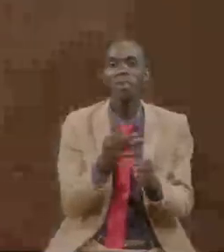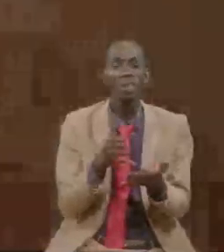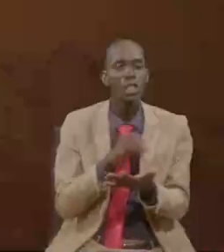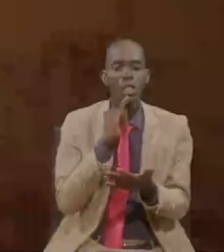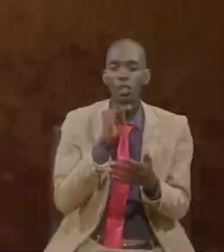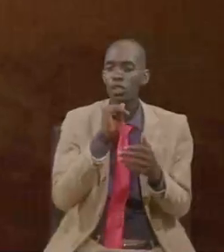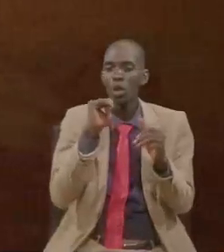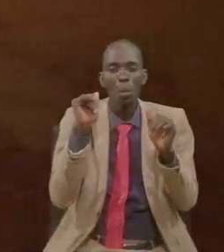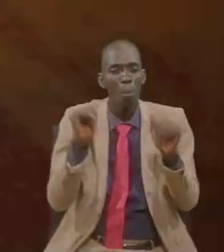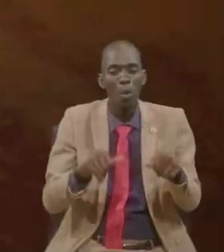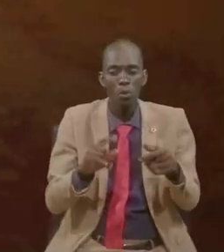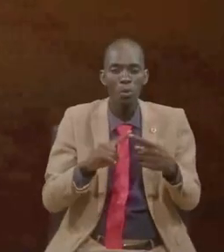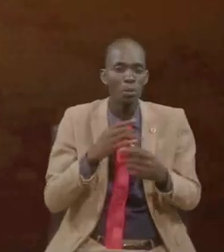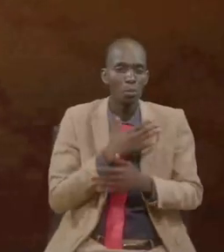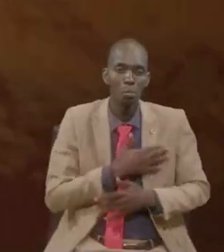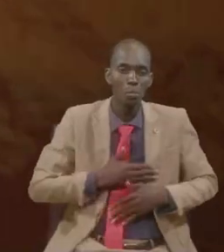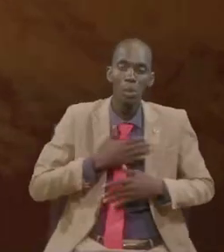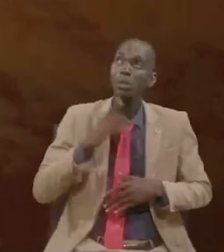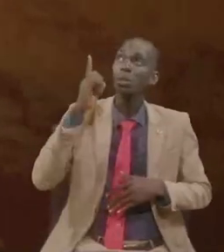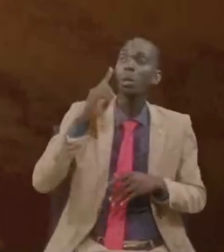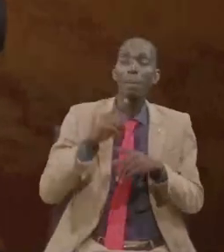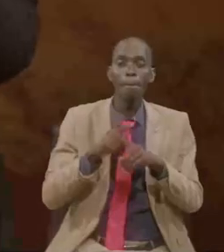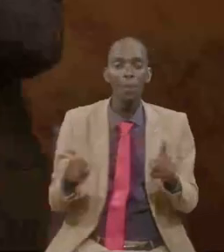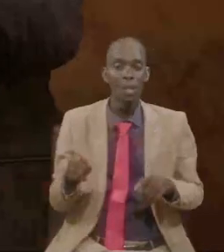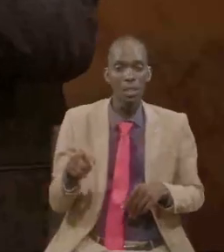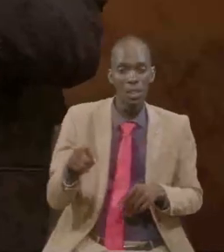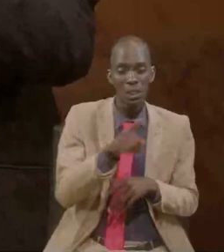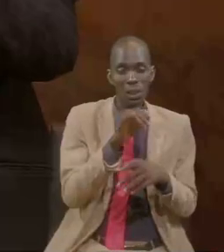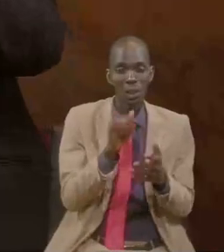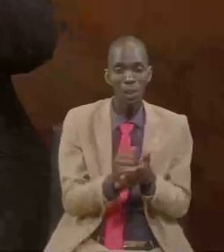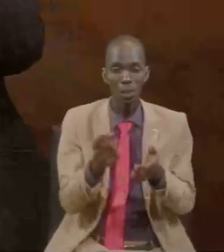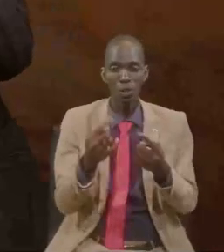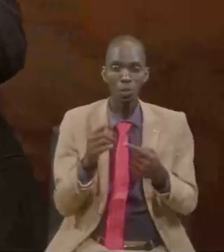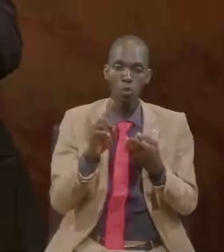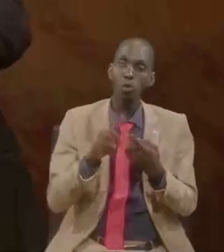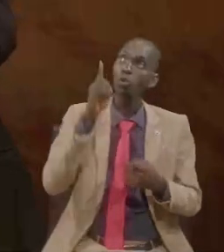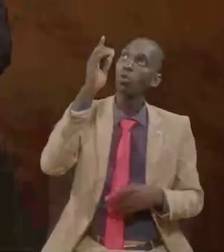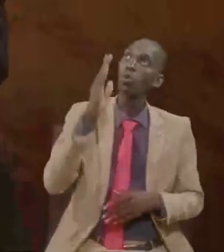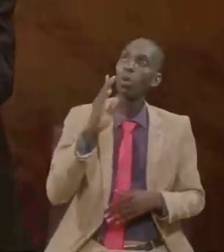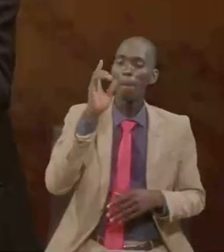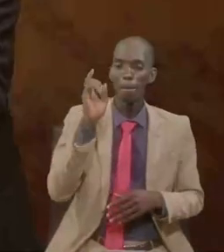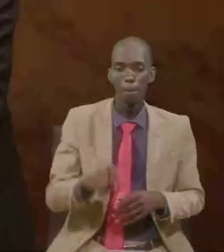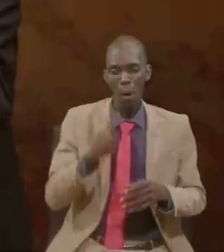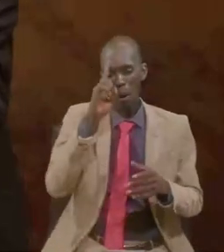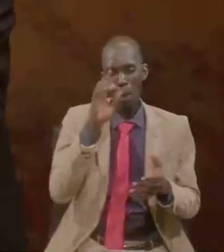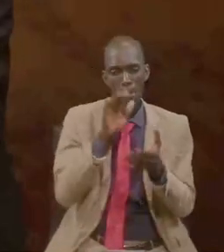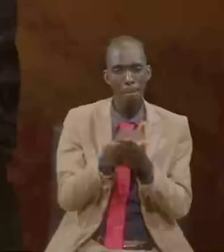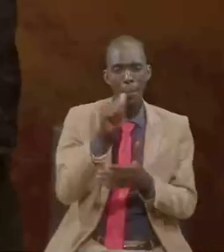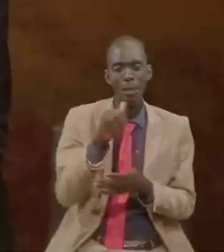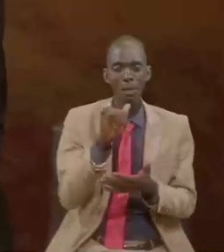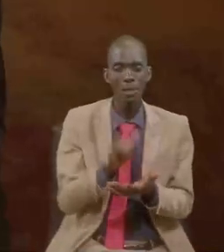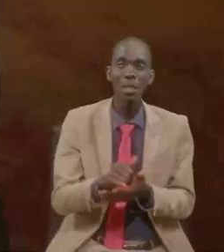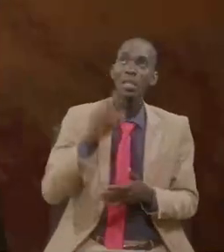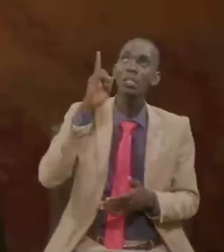Verset 6. Or, sans la foi, sans la fidélité, il est impossible de lui être agréable, car il faut que celui qui s'approche de